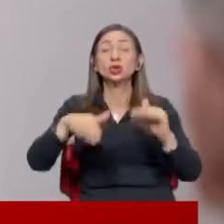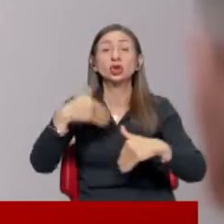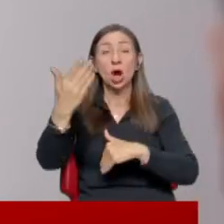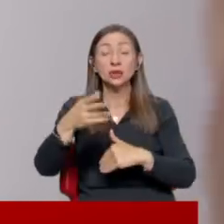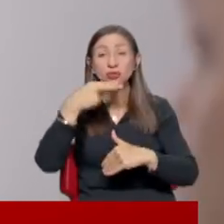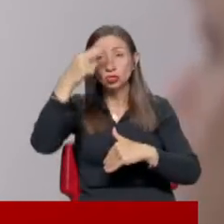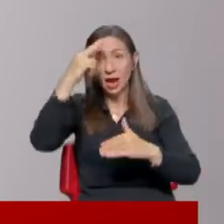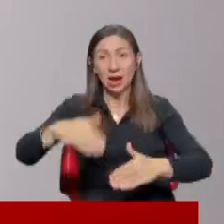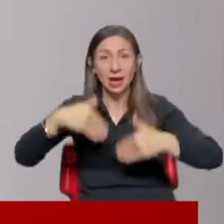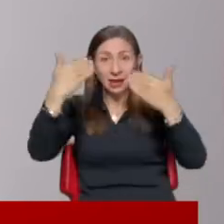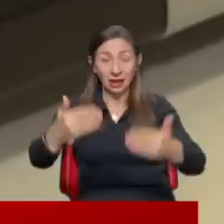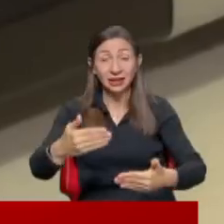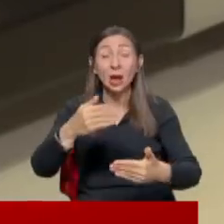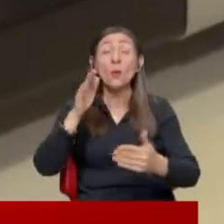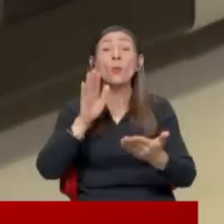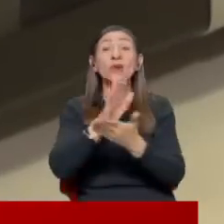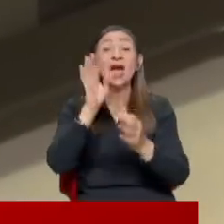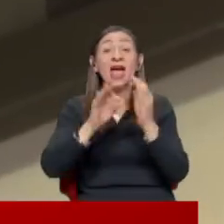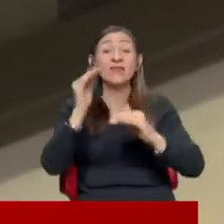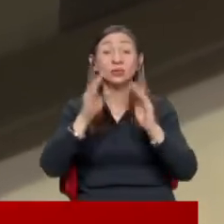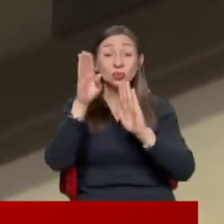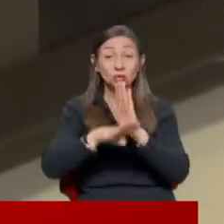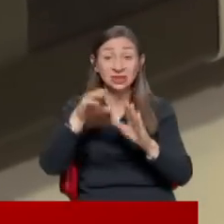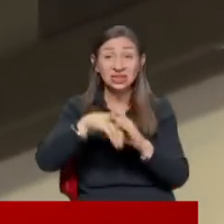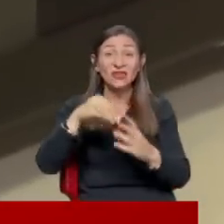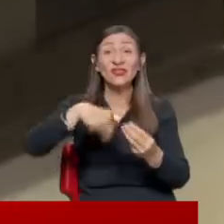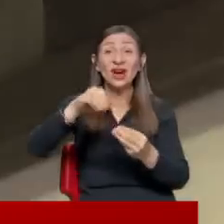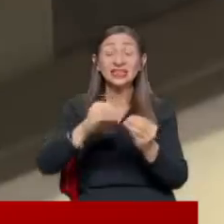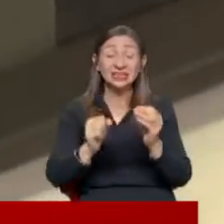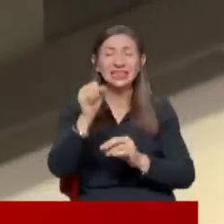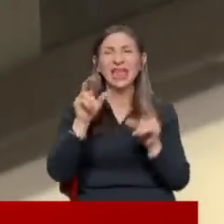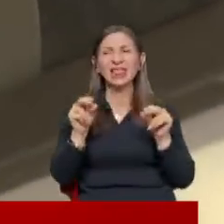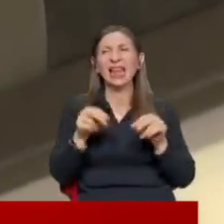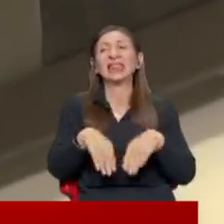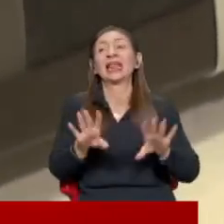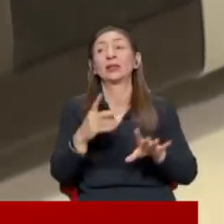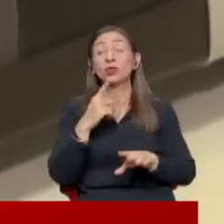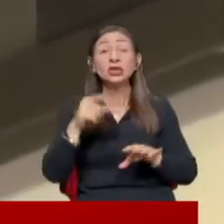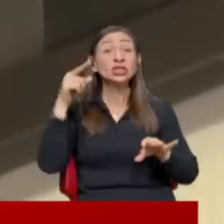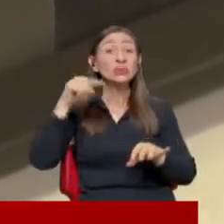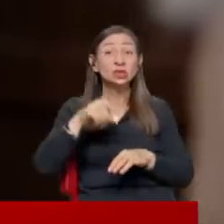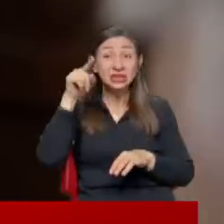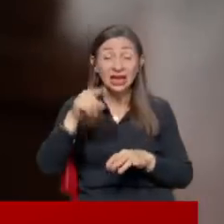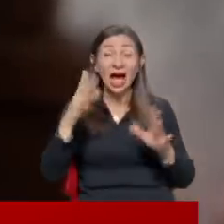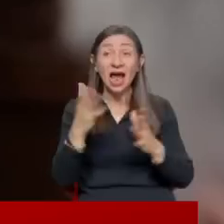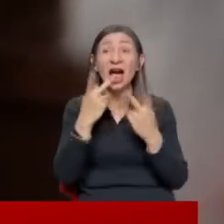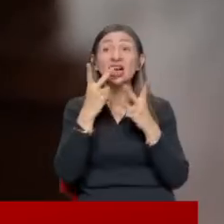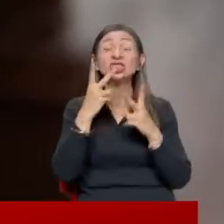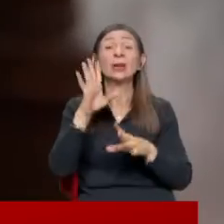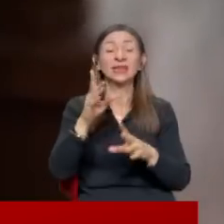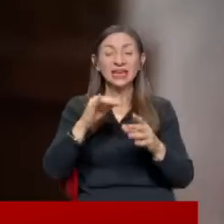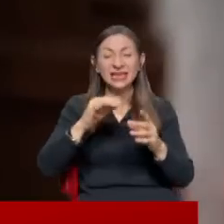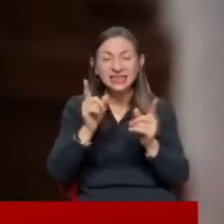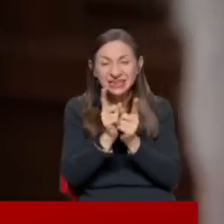Cuma gününe ertelendi. Muhalefet enflasyonun düşmesi için sadece faiz artırımı yeterli değil diyor. Şimşek'in hala açıklamadığı